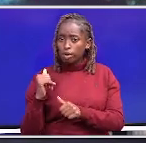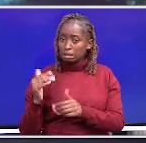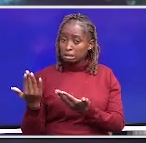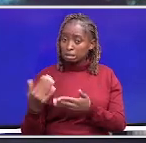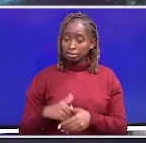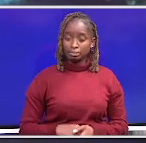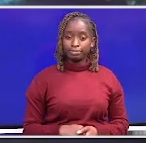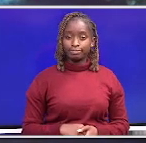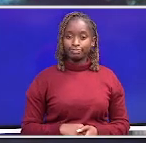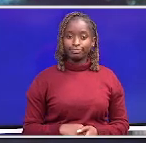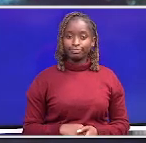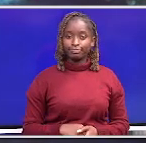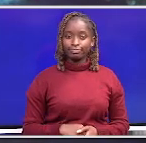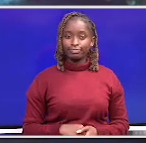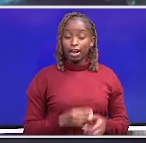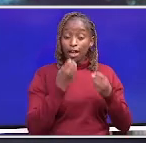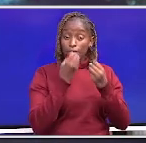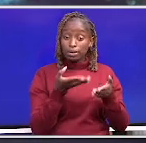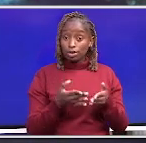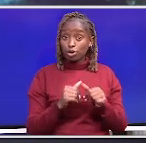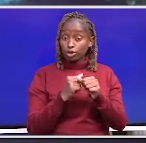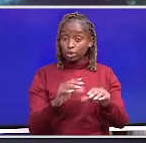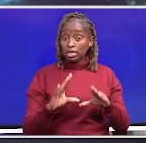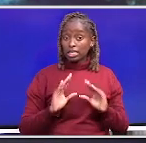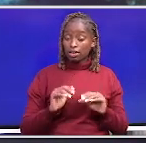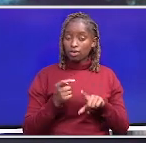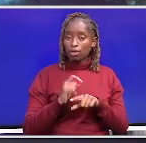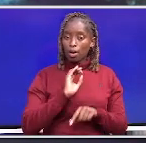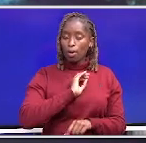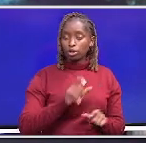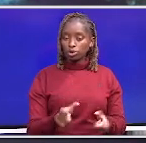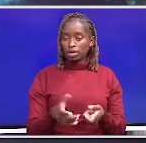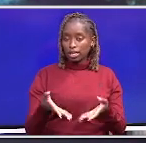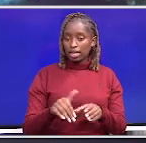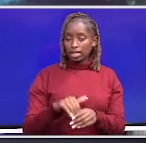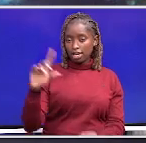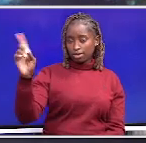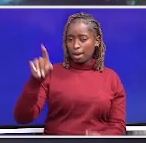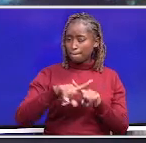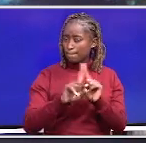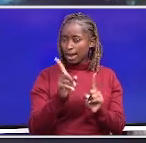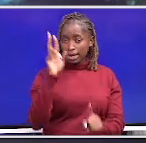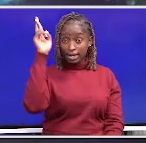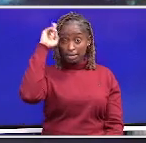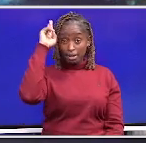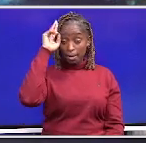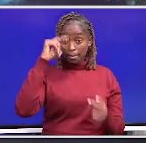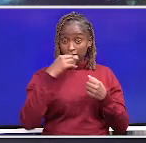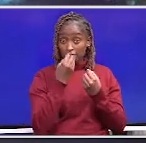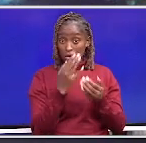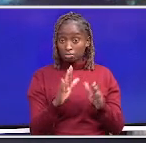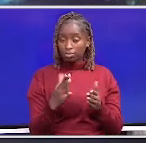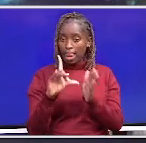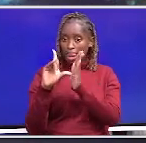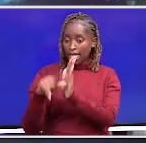Mtazamaji, taarifa hizi unazidi kuzipokea mbashara kutoka studio zetu za hapa jijini Nairobi, lakini kumbuka nilivyokuarifu ni kwamba